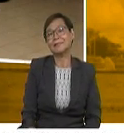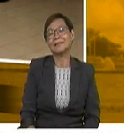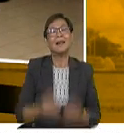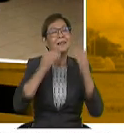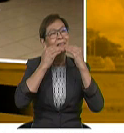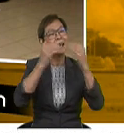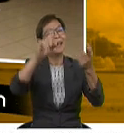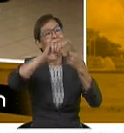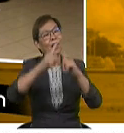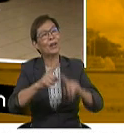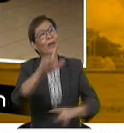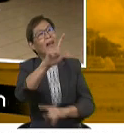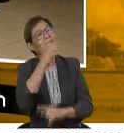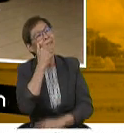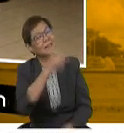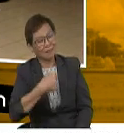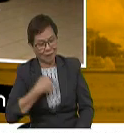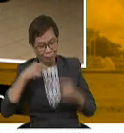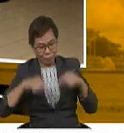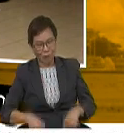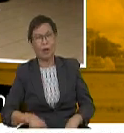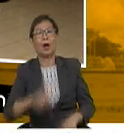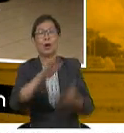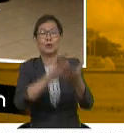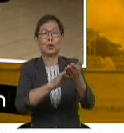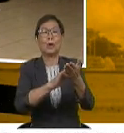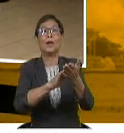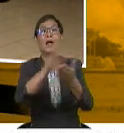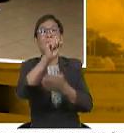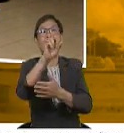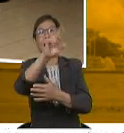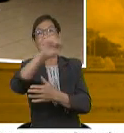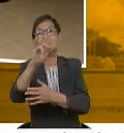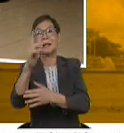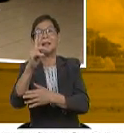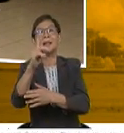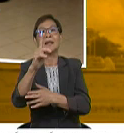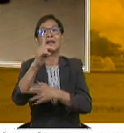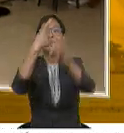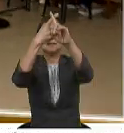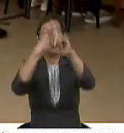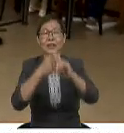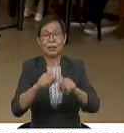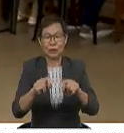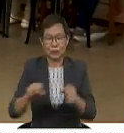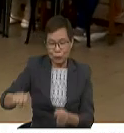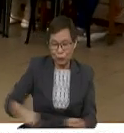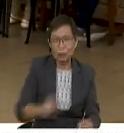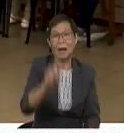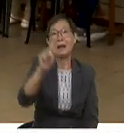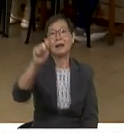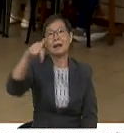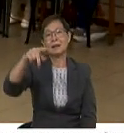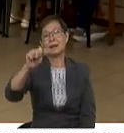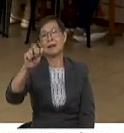Terima kasih rakan penyampai di studio. Saya kini berada di Sekolah Jenis Kebangsaan Cina Chung Hua Sungai Tapang di MJC Batu